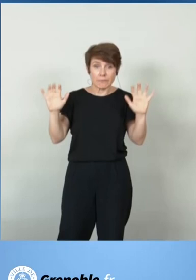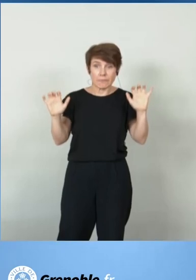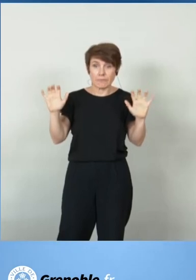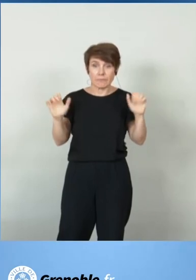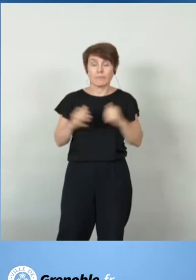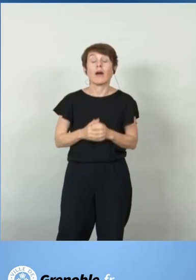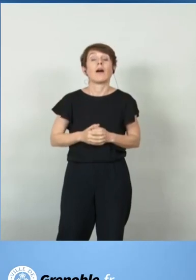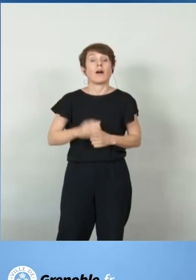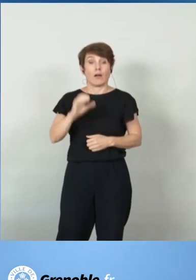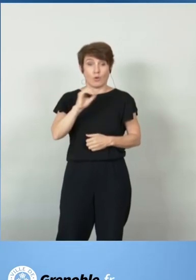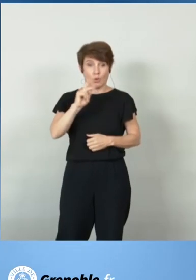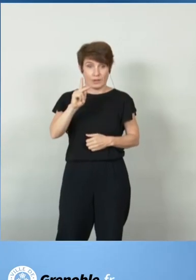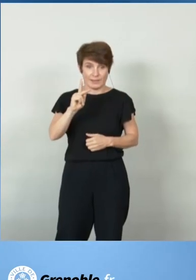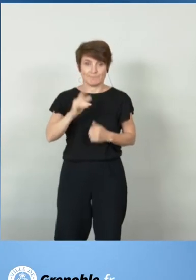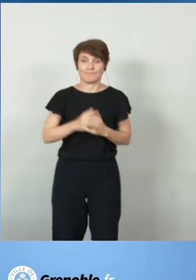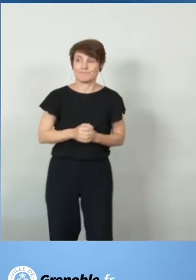ok donc